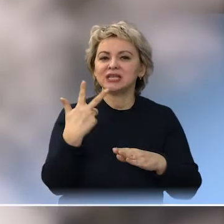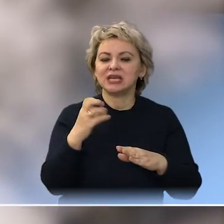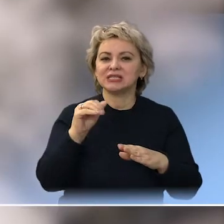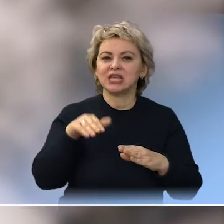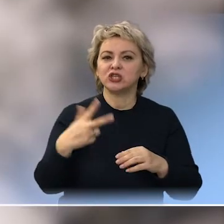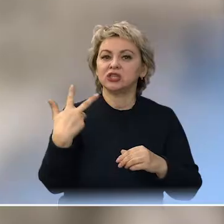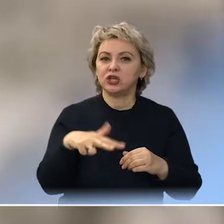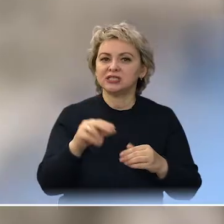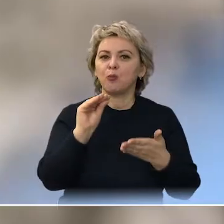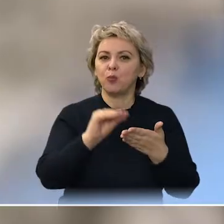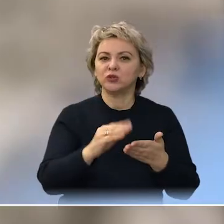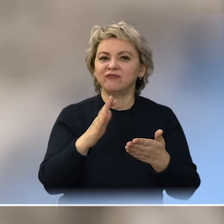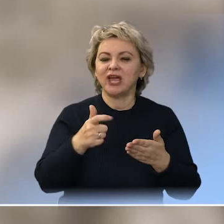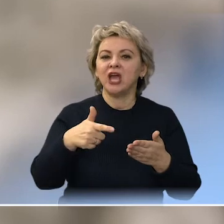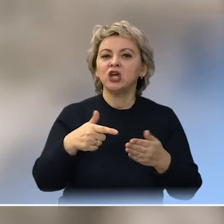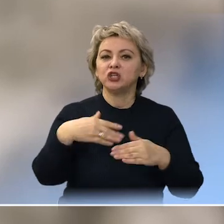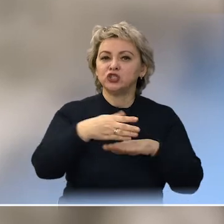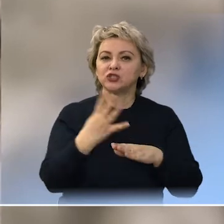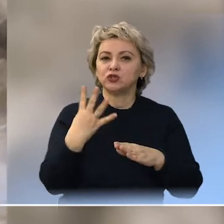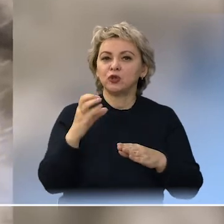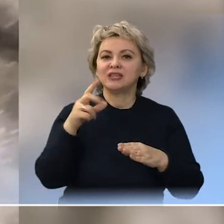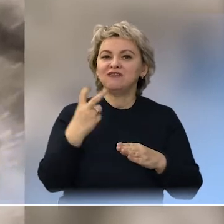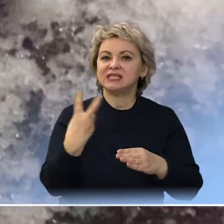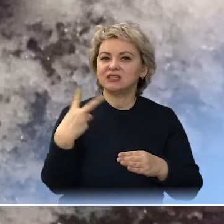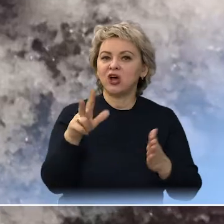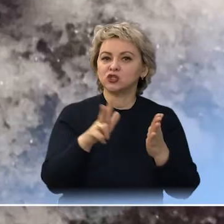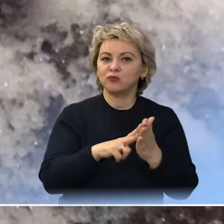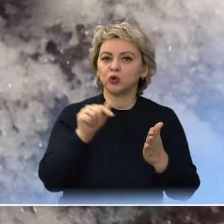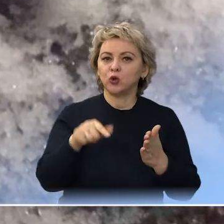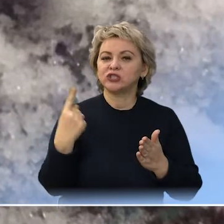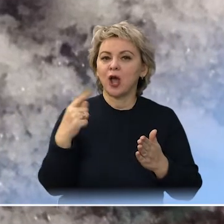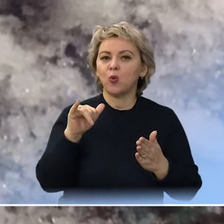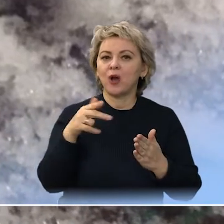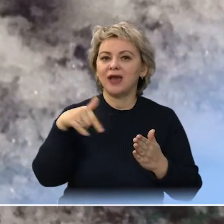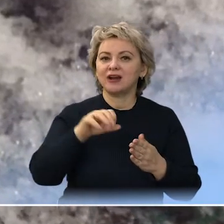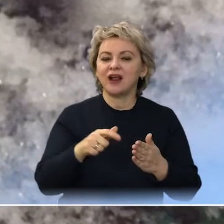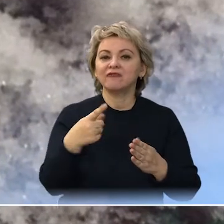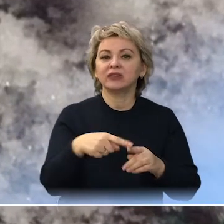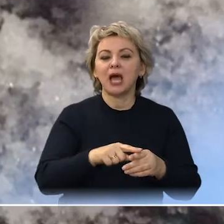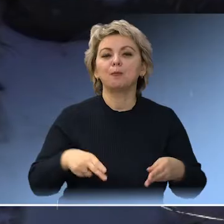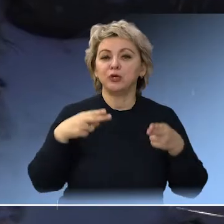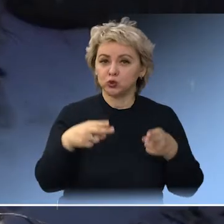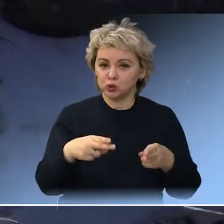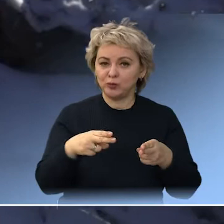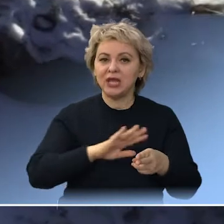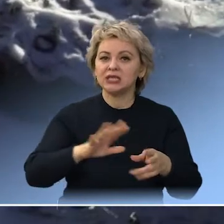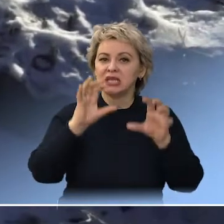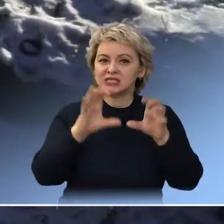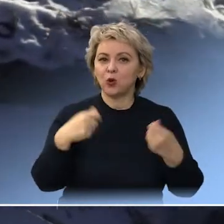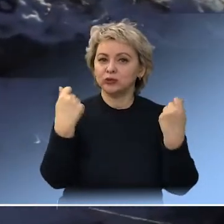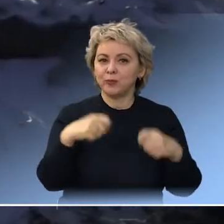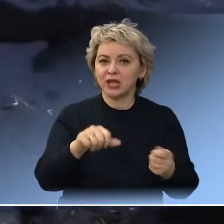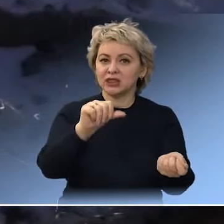3 статьи 30 пунктом Г и части 4 статьи 228.1 УК РФ «Покушение на преступление, незаконный